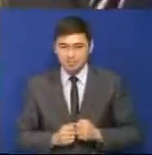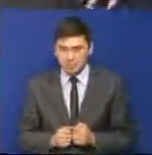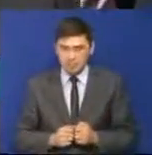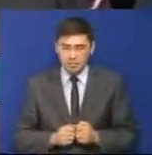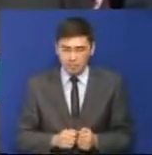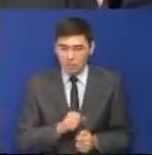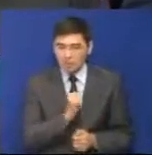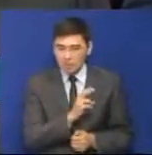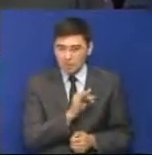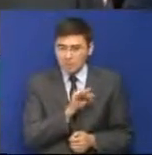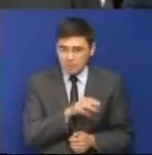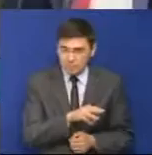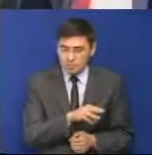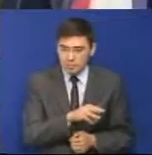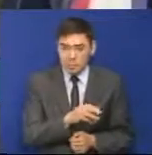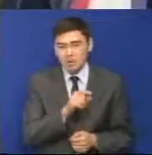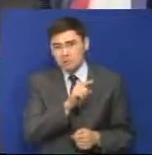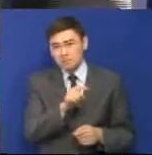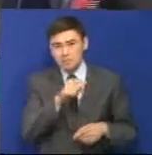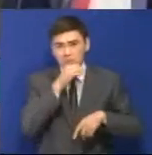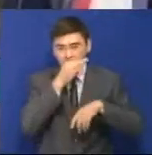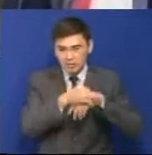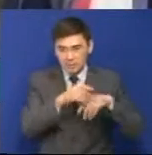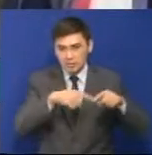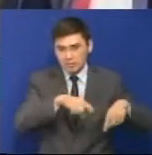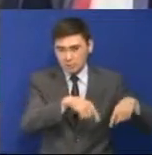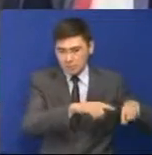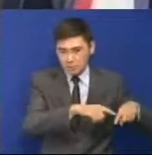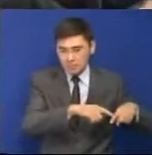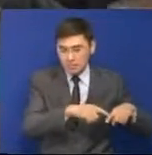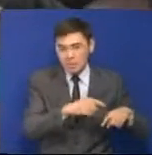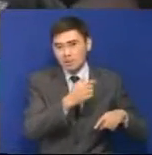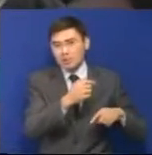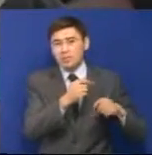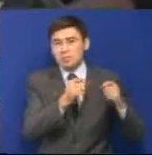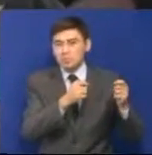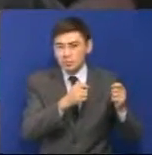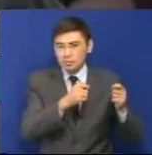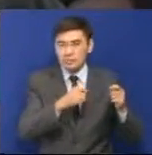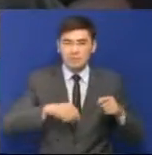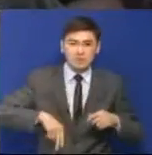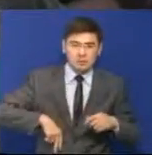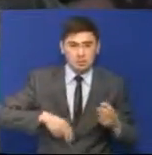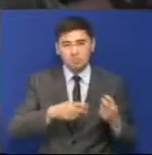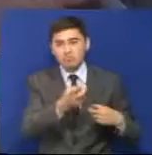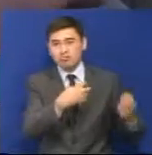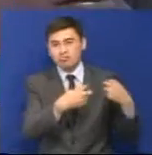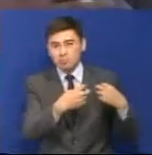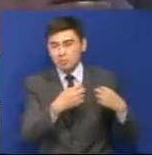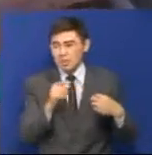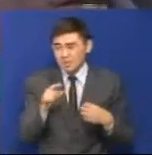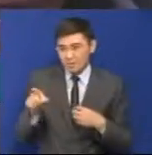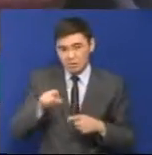қала басшысымен бірге салалық бөлімдер мен коммуналдық кәсіпорындардың басшылары келіп, сұрақтарға жауап берді.